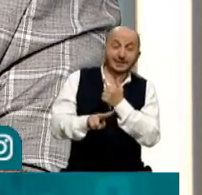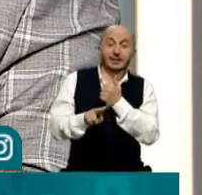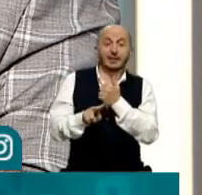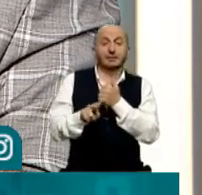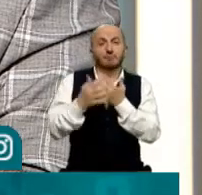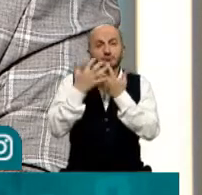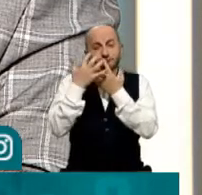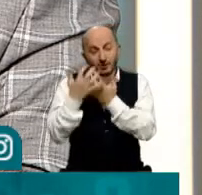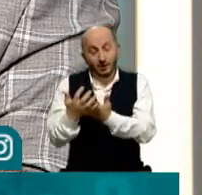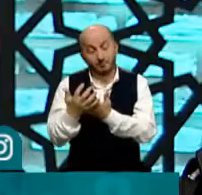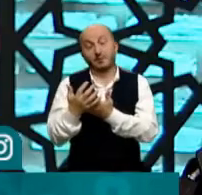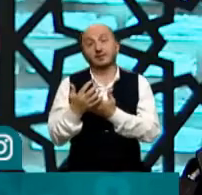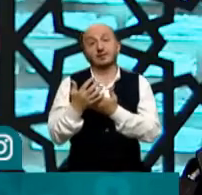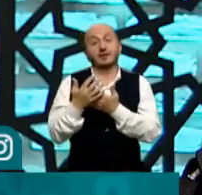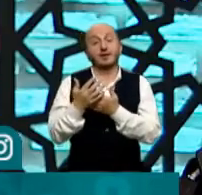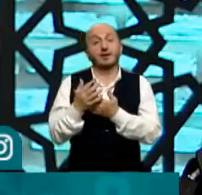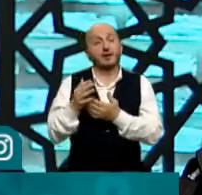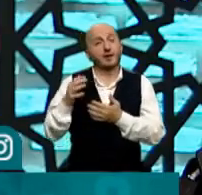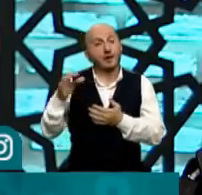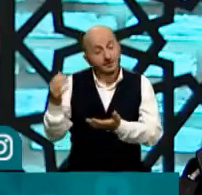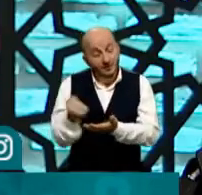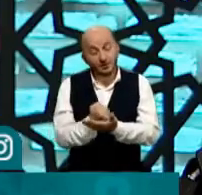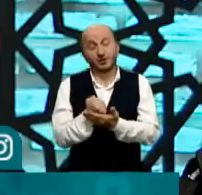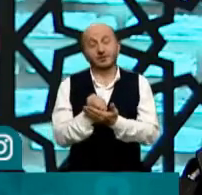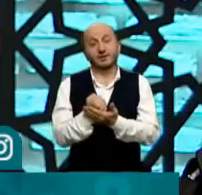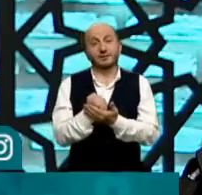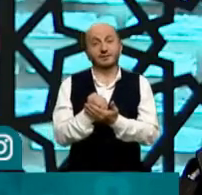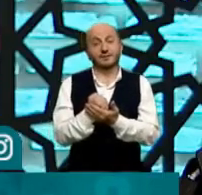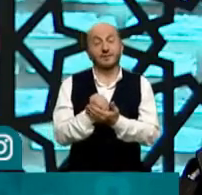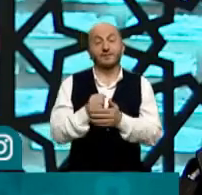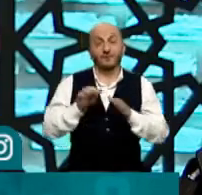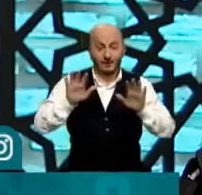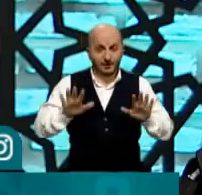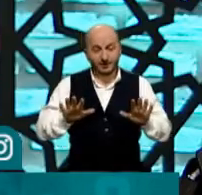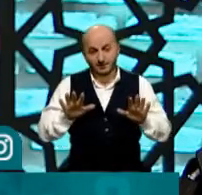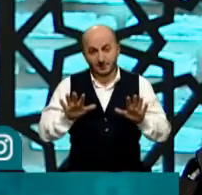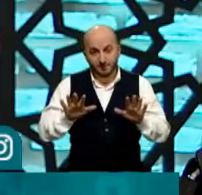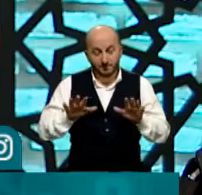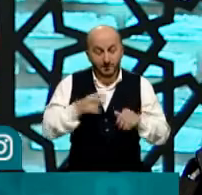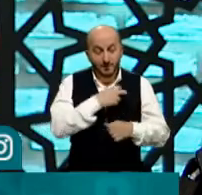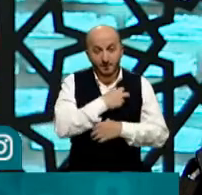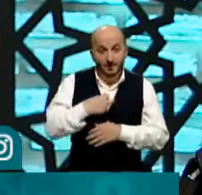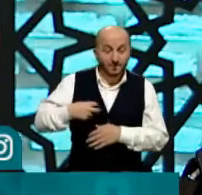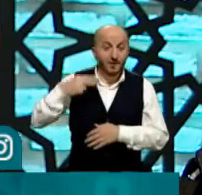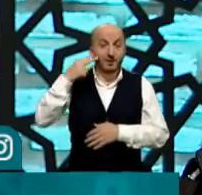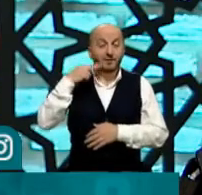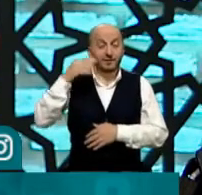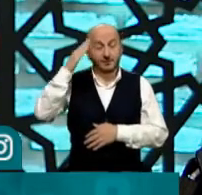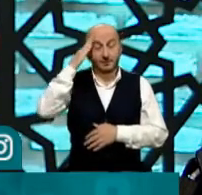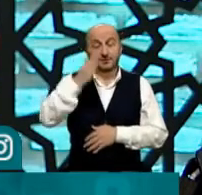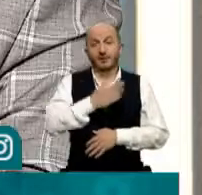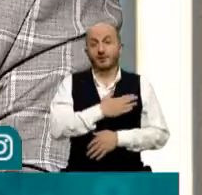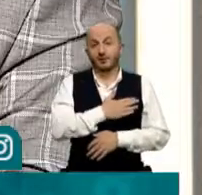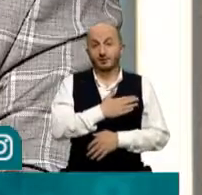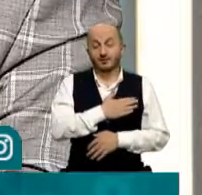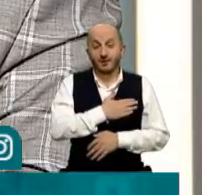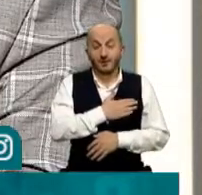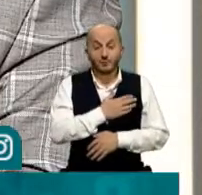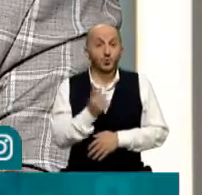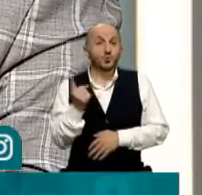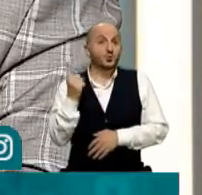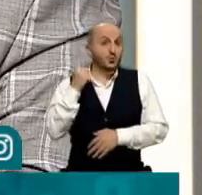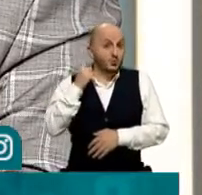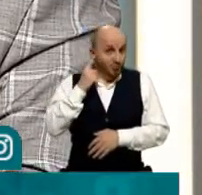Müstahak olacaklardır vefat ettiklerinde. Fakat Peygamber Efendimiz sallallahu aleyhi ve sellemi duyduğu